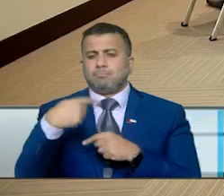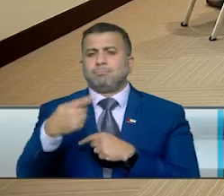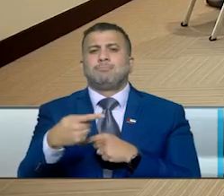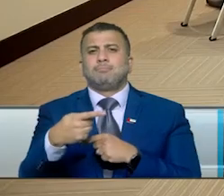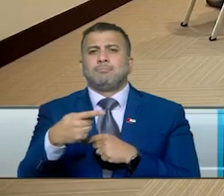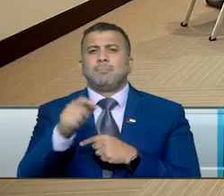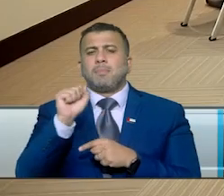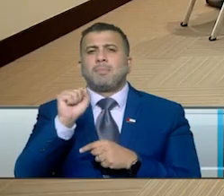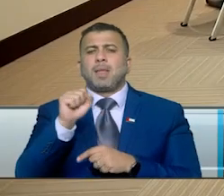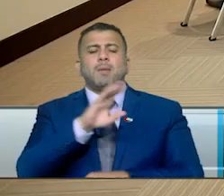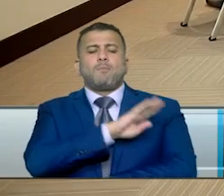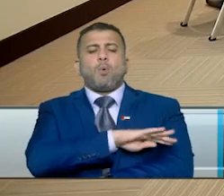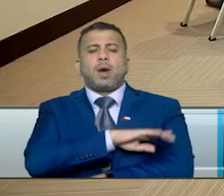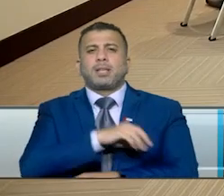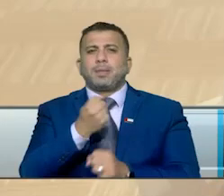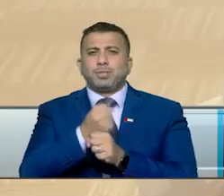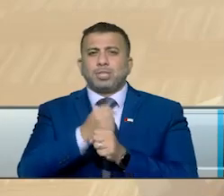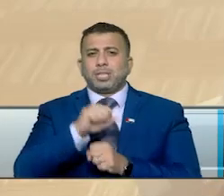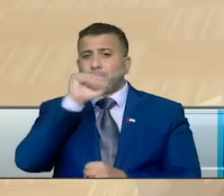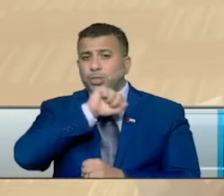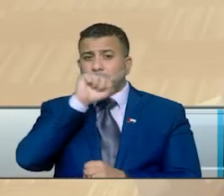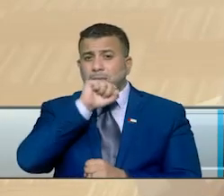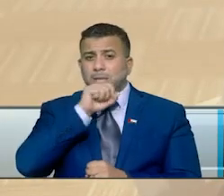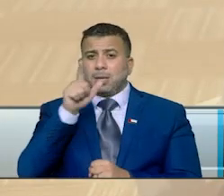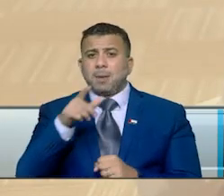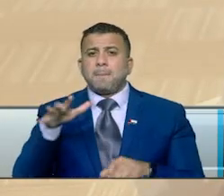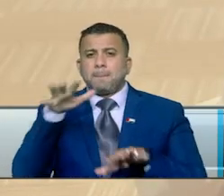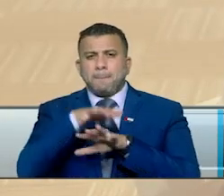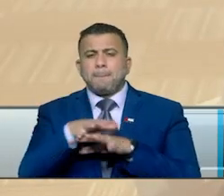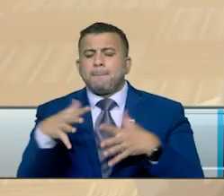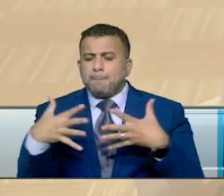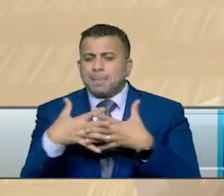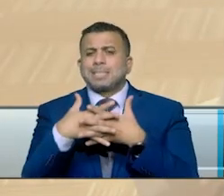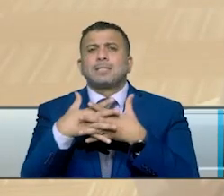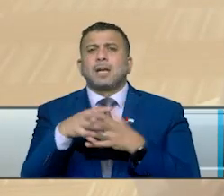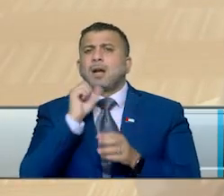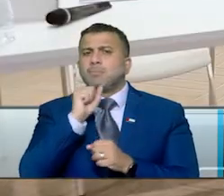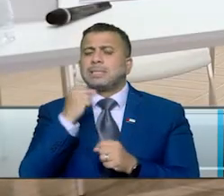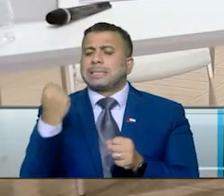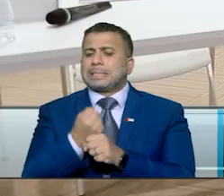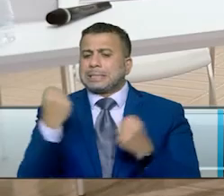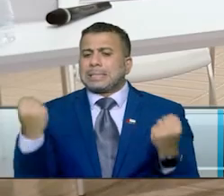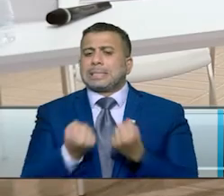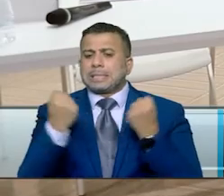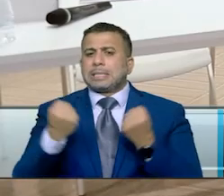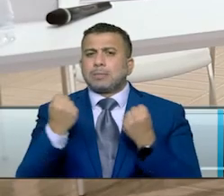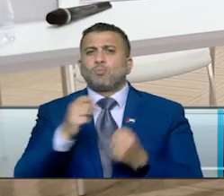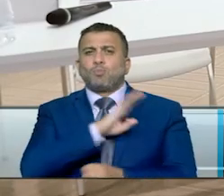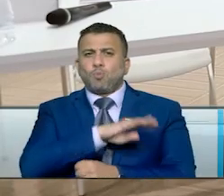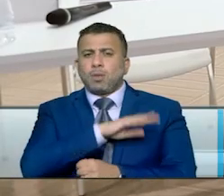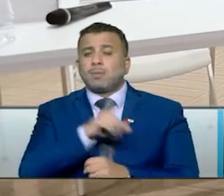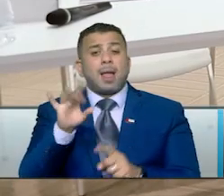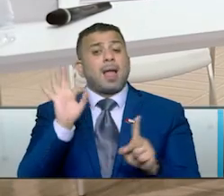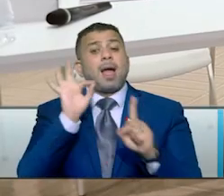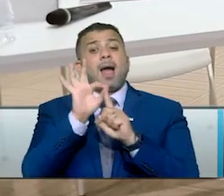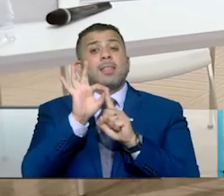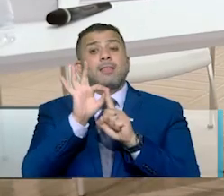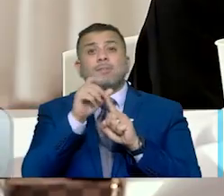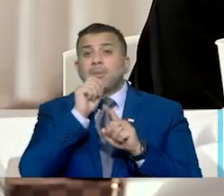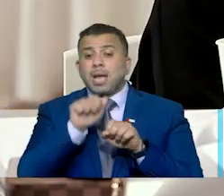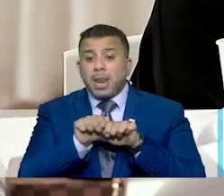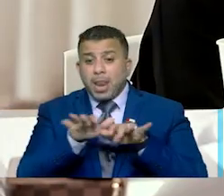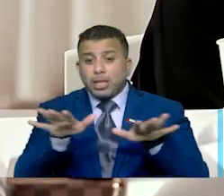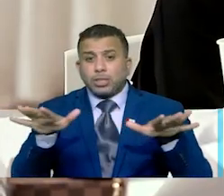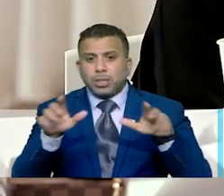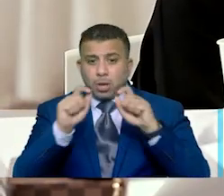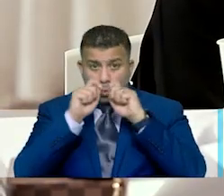دائرة الموارد البشرية بالشارقة مزيجا من البرامج التدريبية والتأهيلية التي تهدف إلى نشر